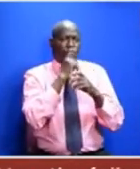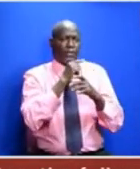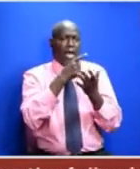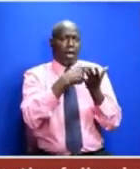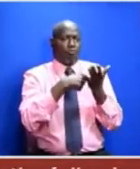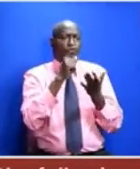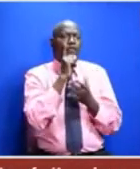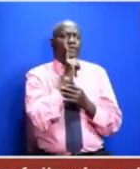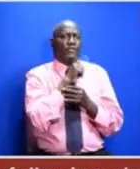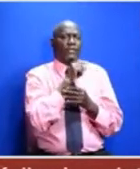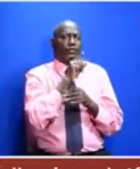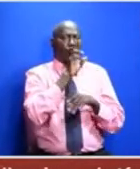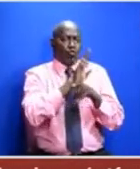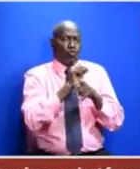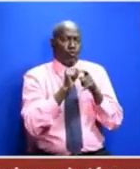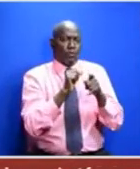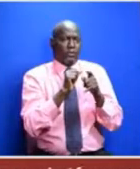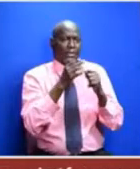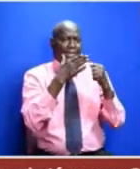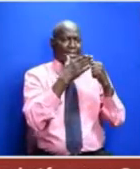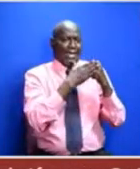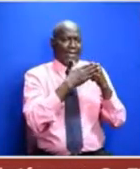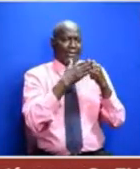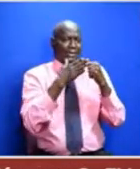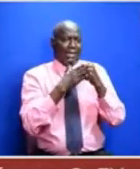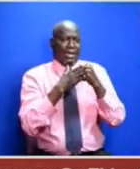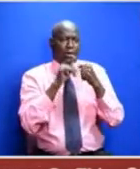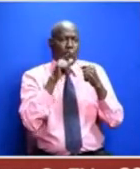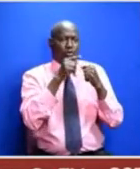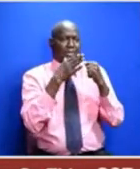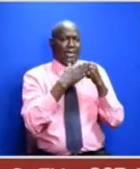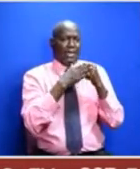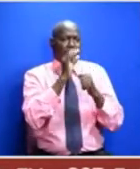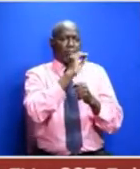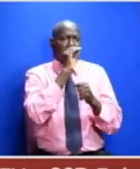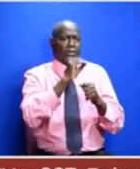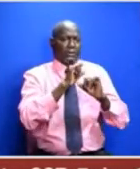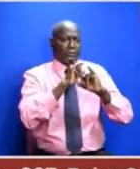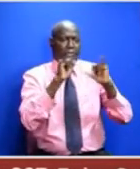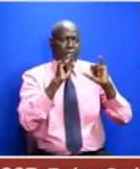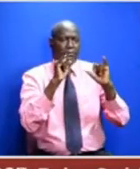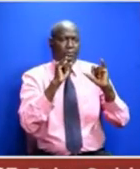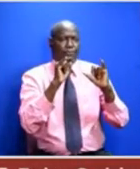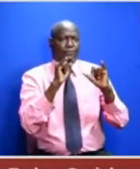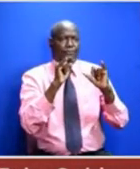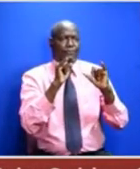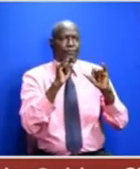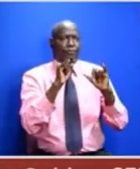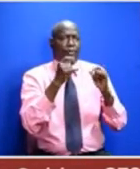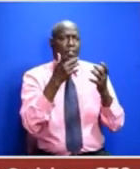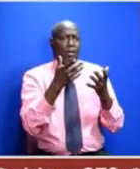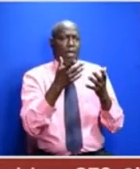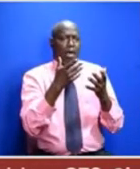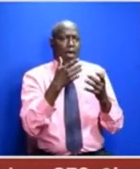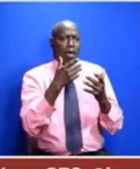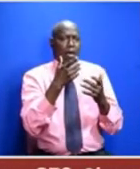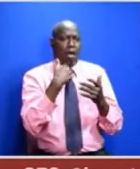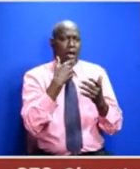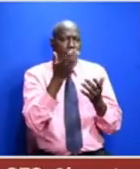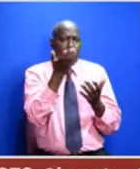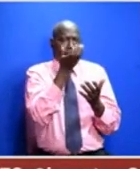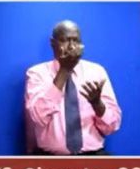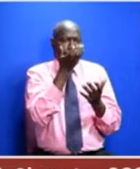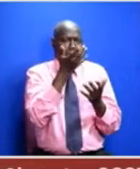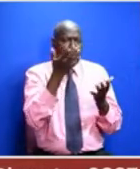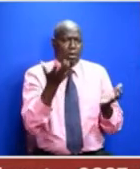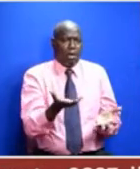kwamba ukiitumia is 99.9. Hii filter utakapofika nyumbani, inua mahali penye